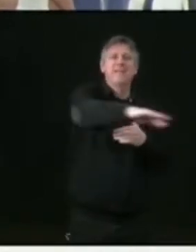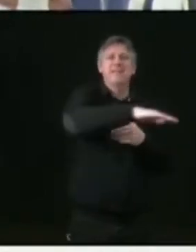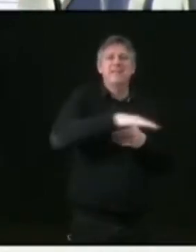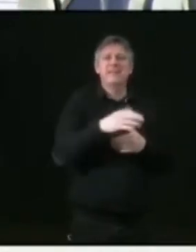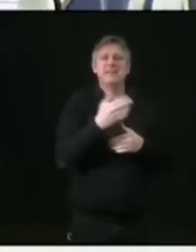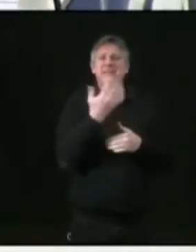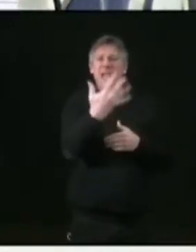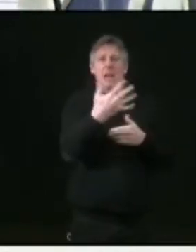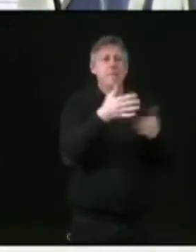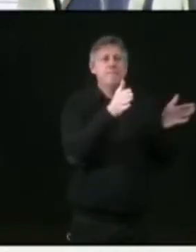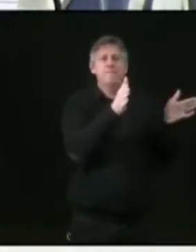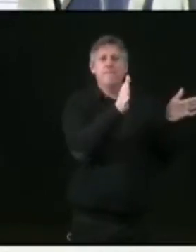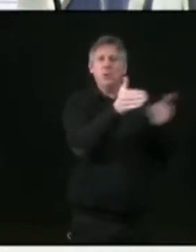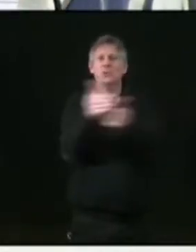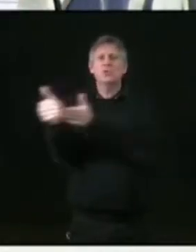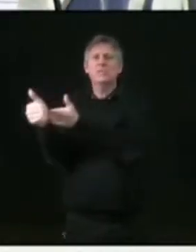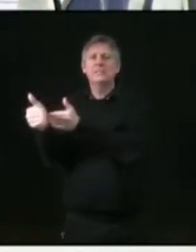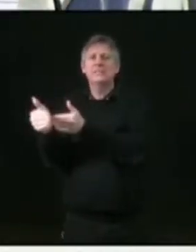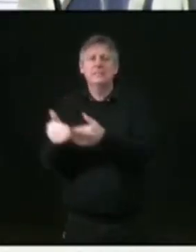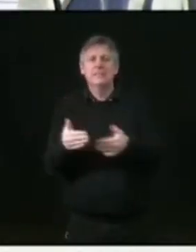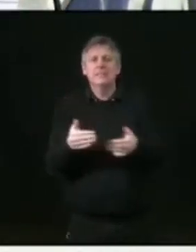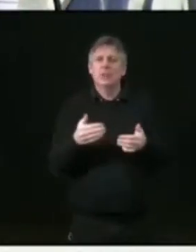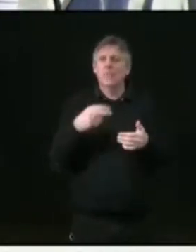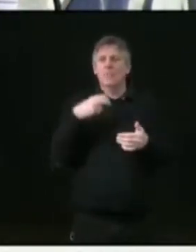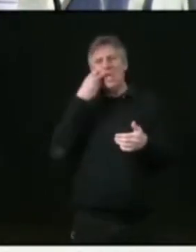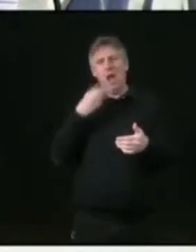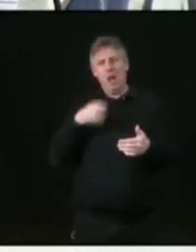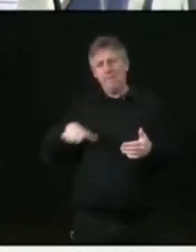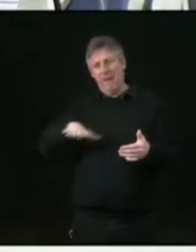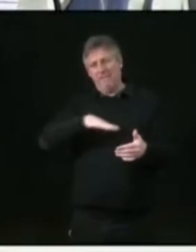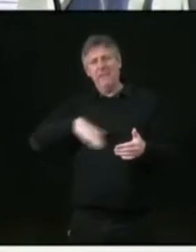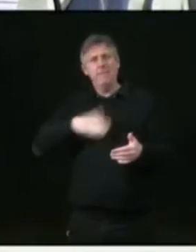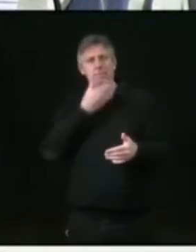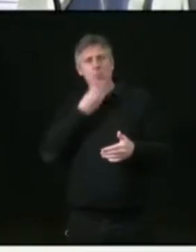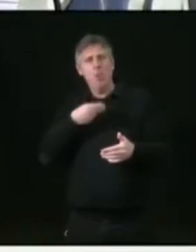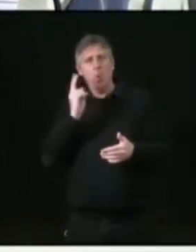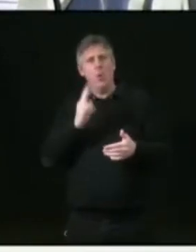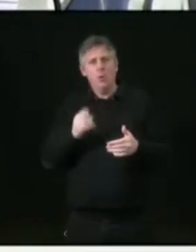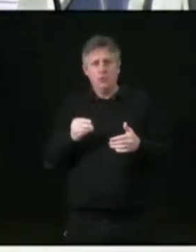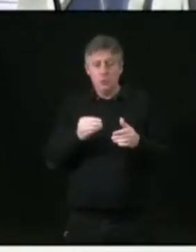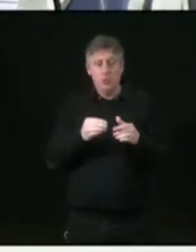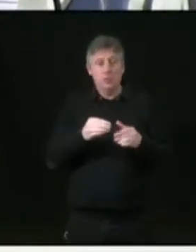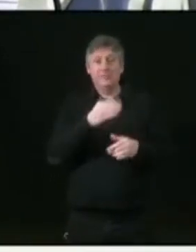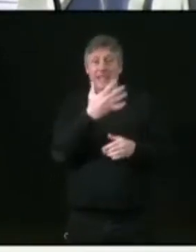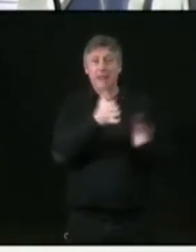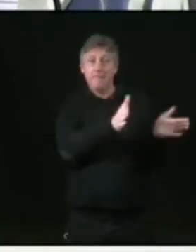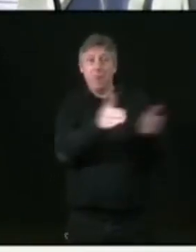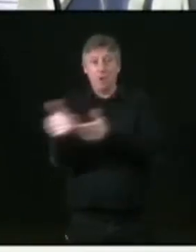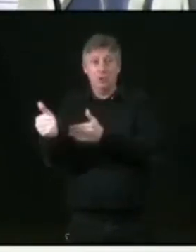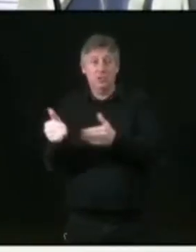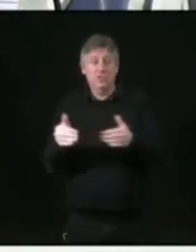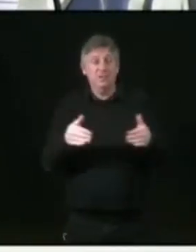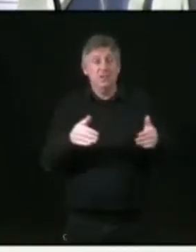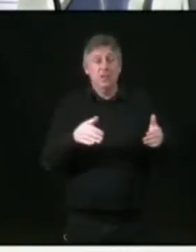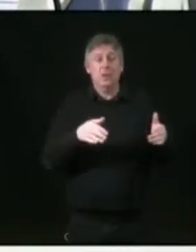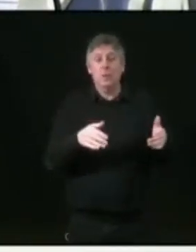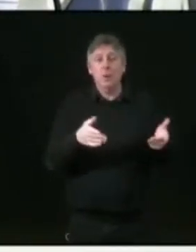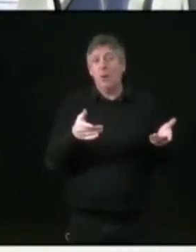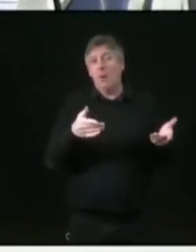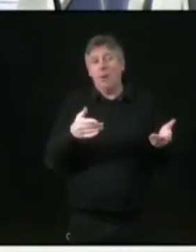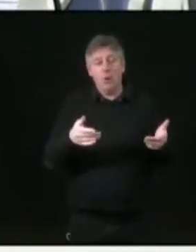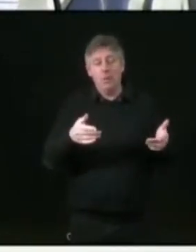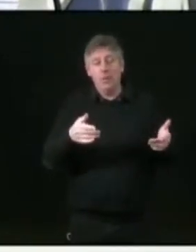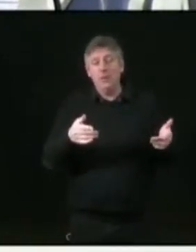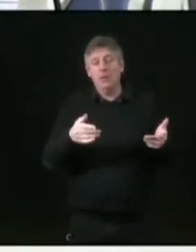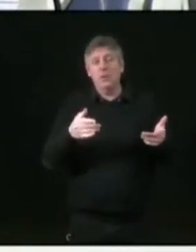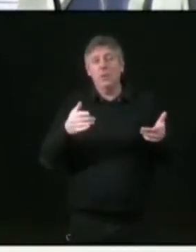encore du parvis de la gare qui est déjà un peu plus beau, mais histoire d'avoir une esplanade devant. Donc on a acquis les 5 box qui sont appelés un jour ou l'autre une fois